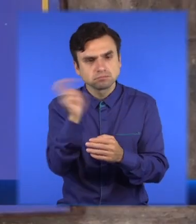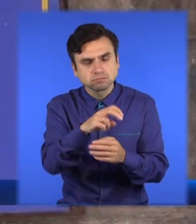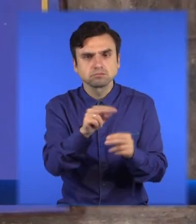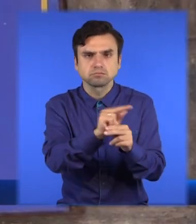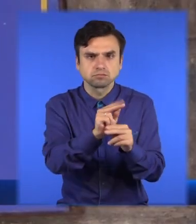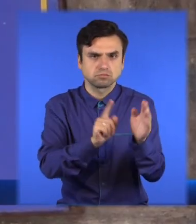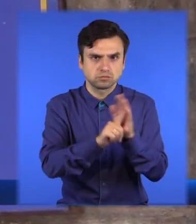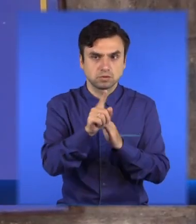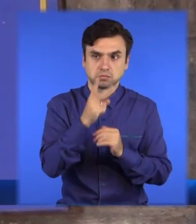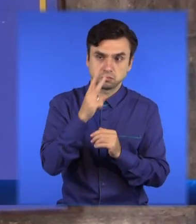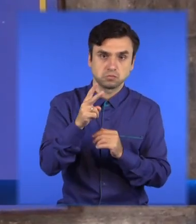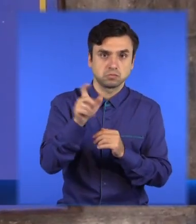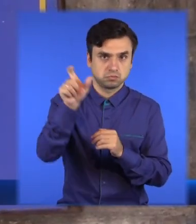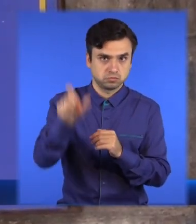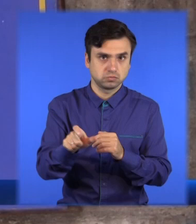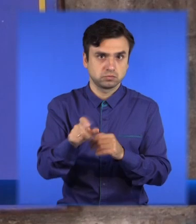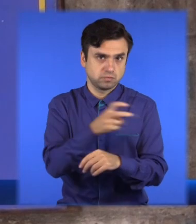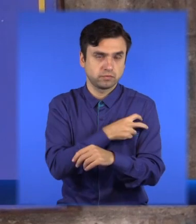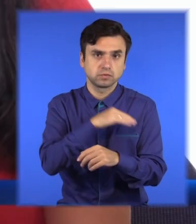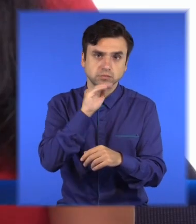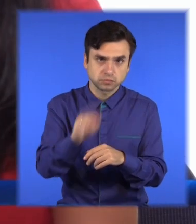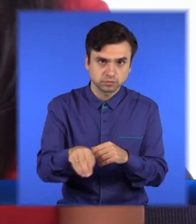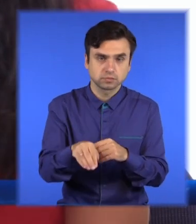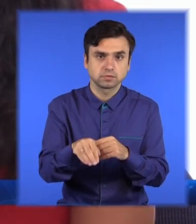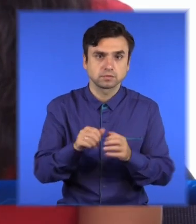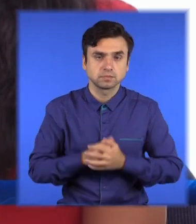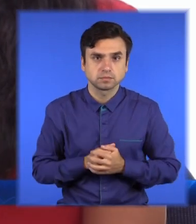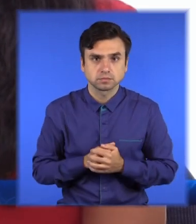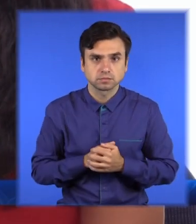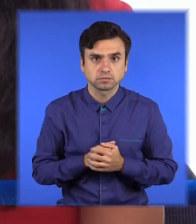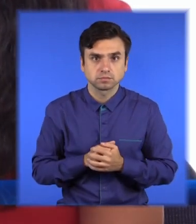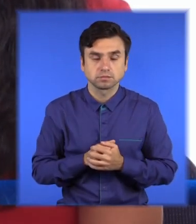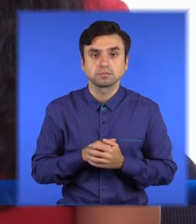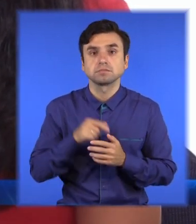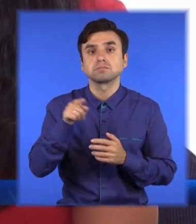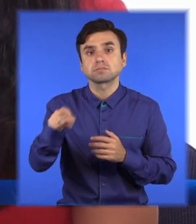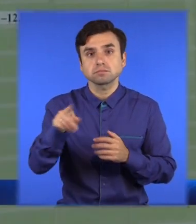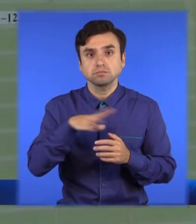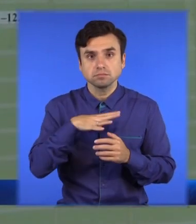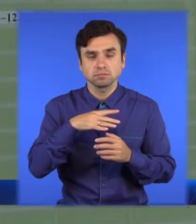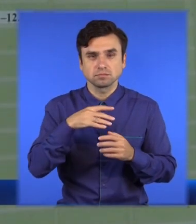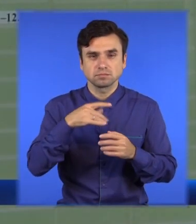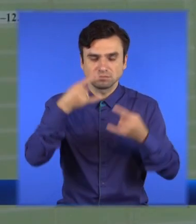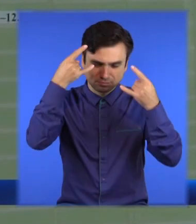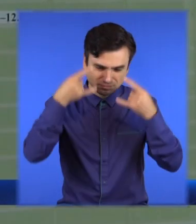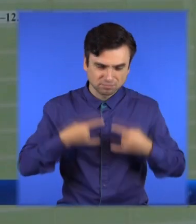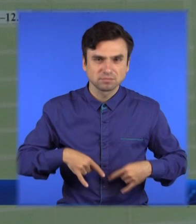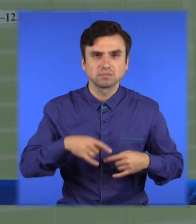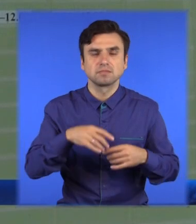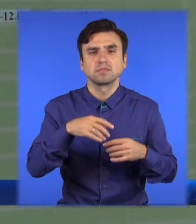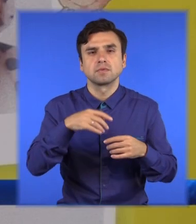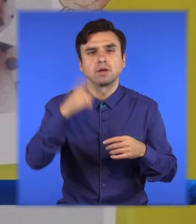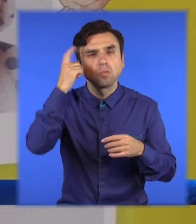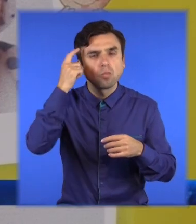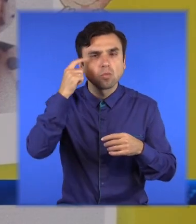лікарні. Там за дитину взялася педіатр вищої категорії. Катерина зізнається, лікар вселяла довіру. Та, аби встановити